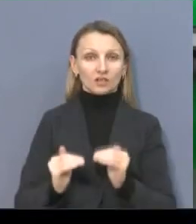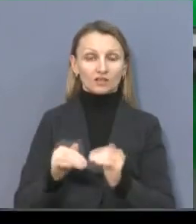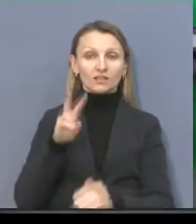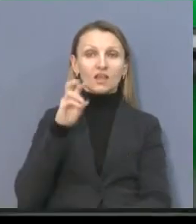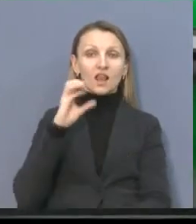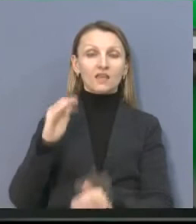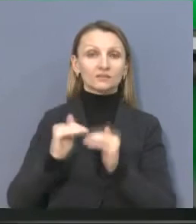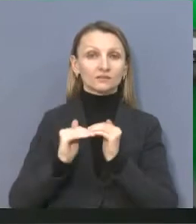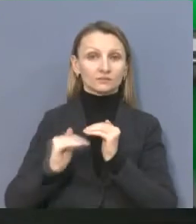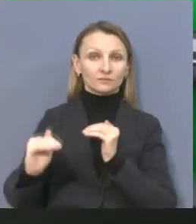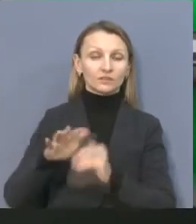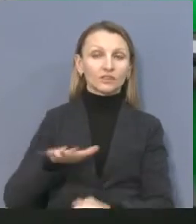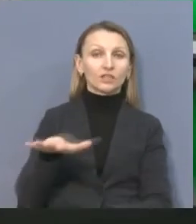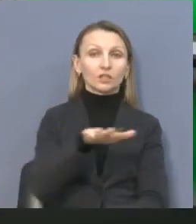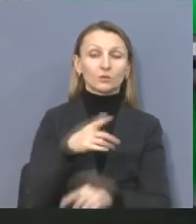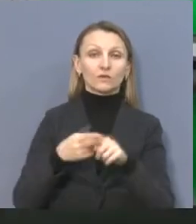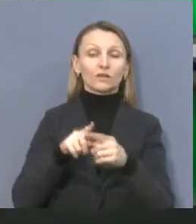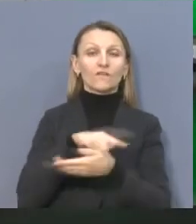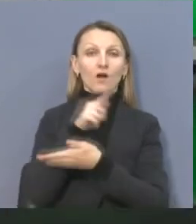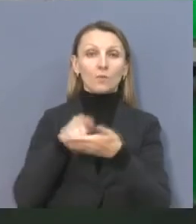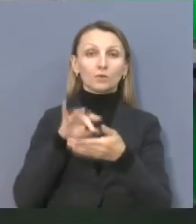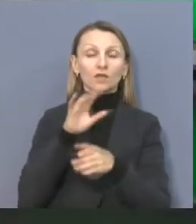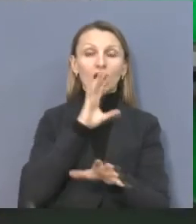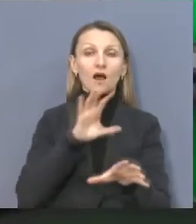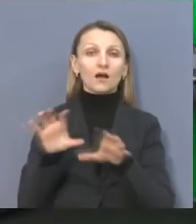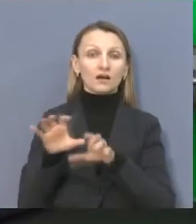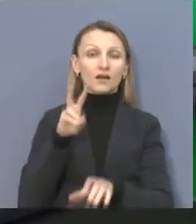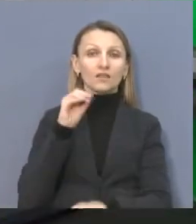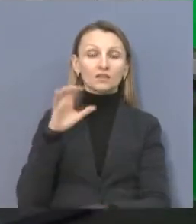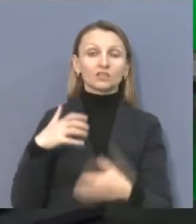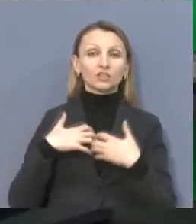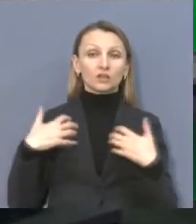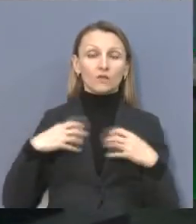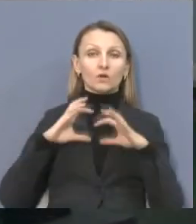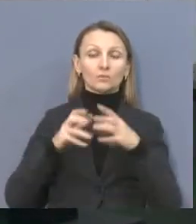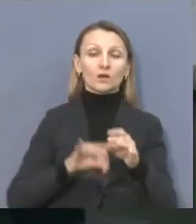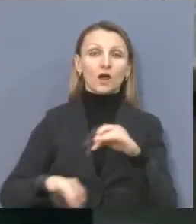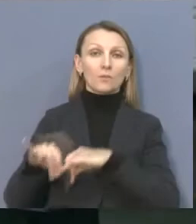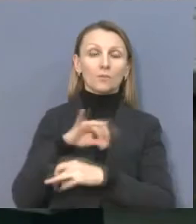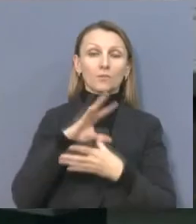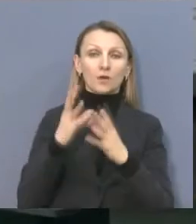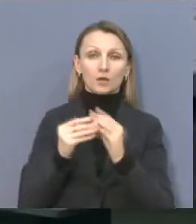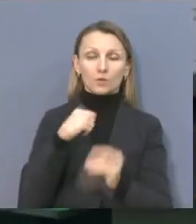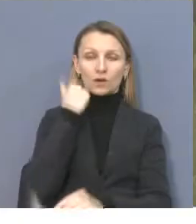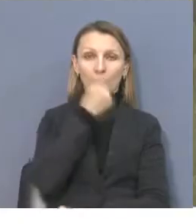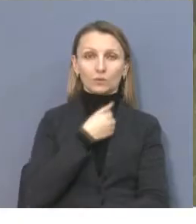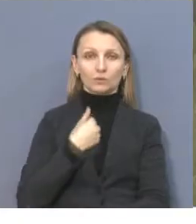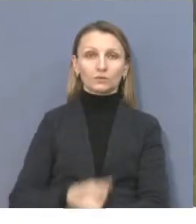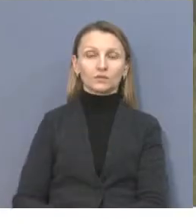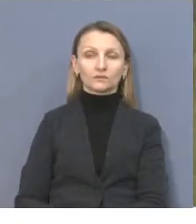территорий эти другие важные вопросы охраны леса и животного мира обсуждены на заседании по итогам года